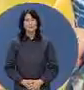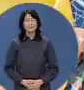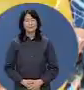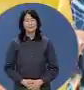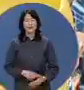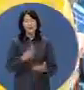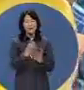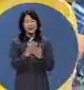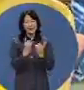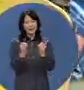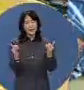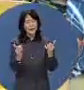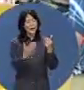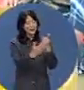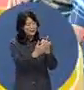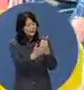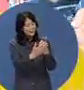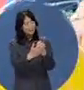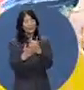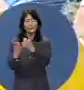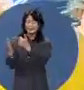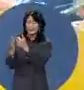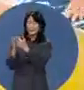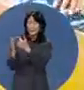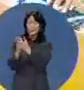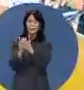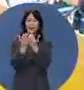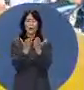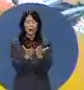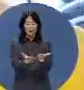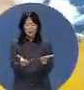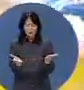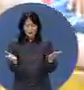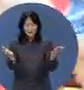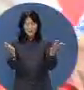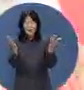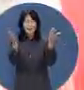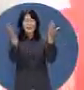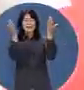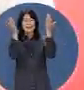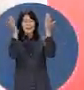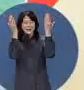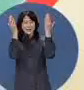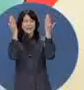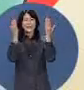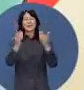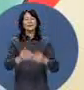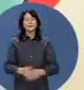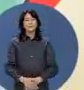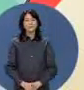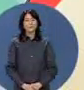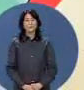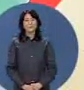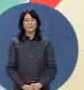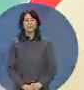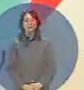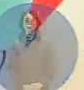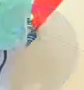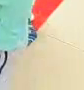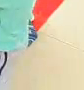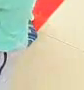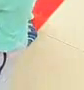参加者は顔がすっぽり入ってしまう茶碗を周りの人に支えてもらいながらお茶を味わっていました。